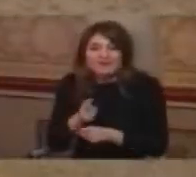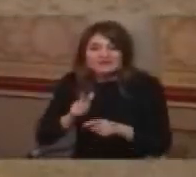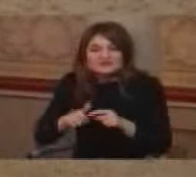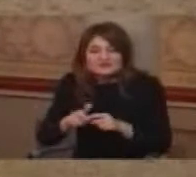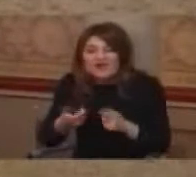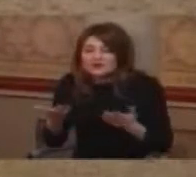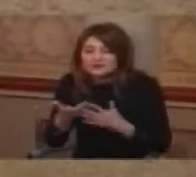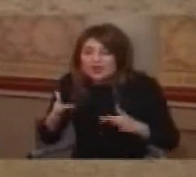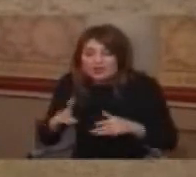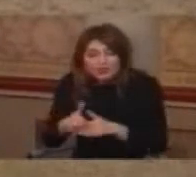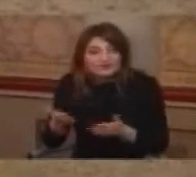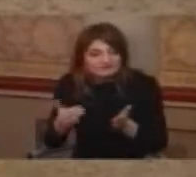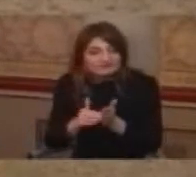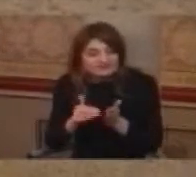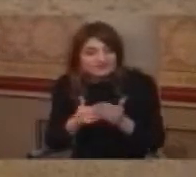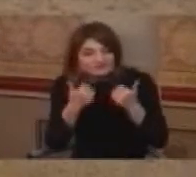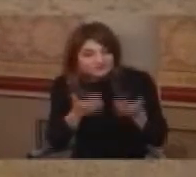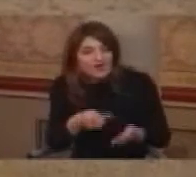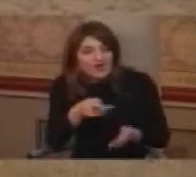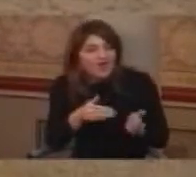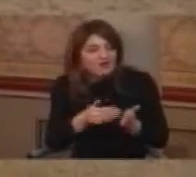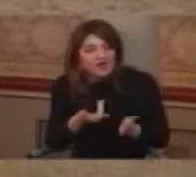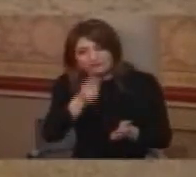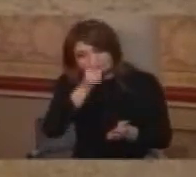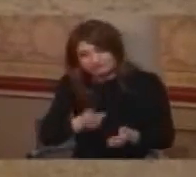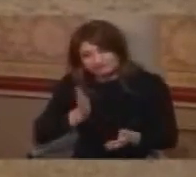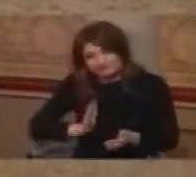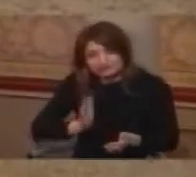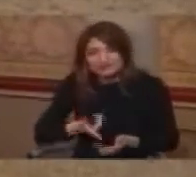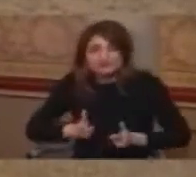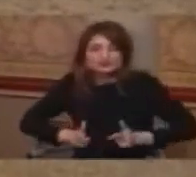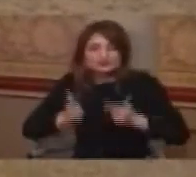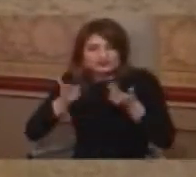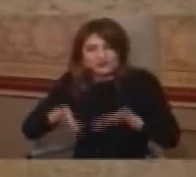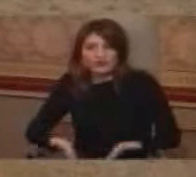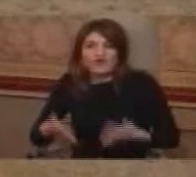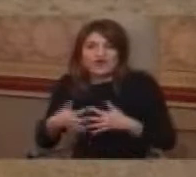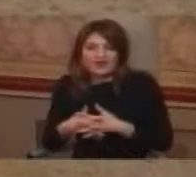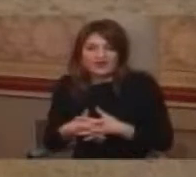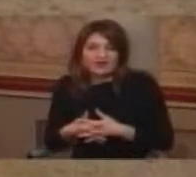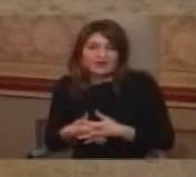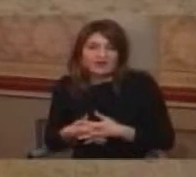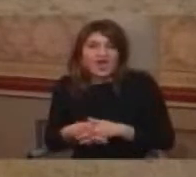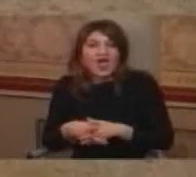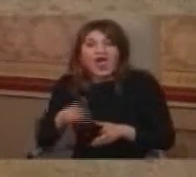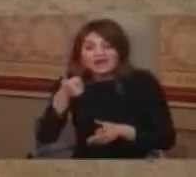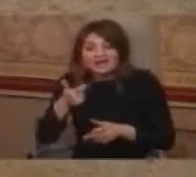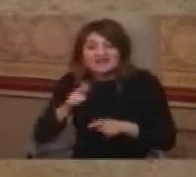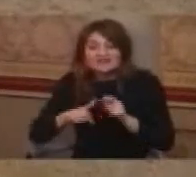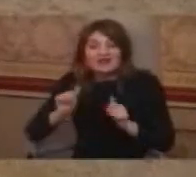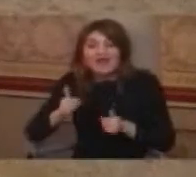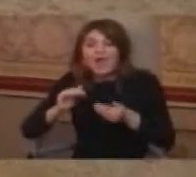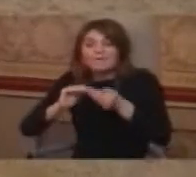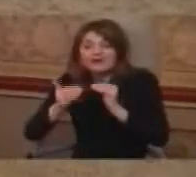ljudi zaslužuju da budu dostojanstveni, da imaju dostojanstven život u ovom gradu. Jedna od tih stvari je upravo prilagodba